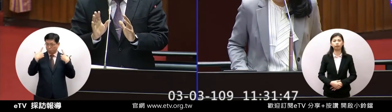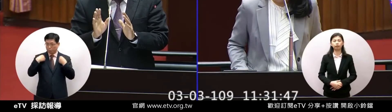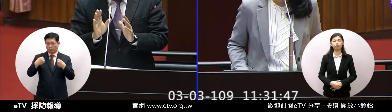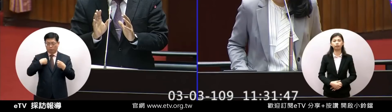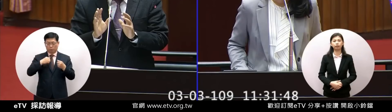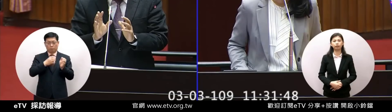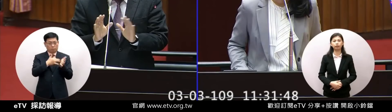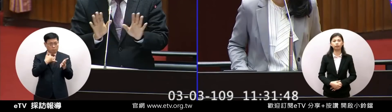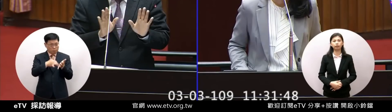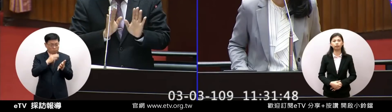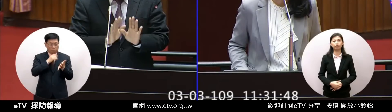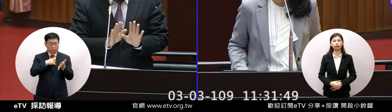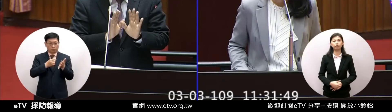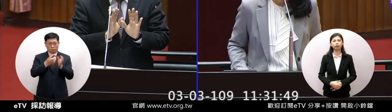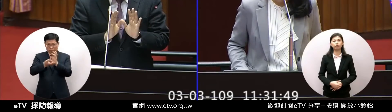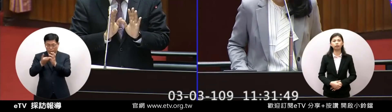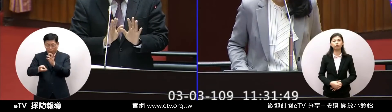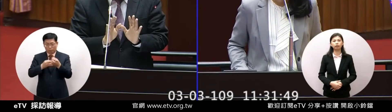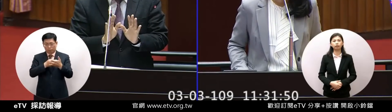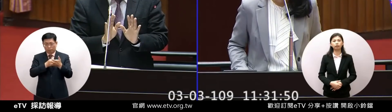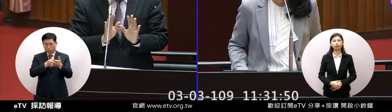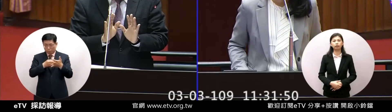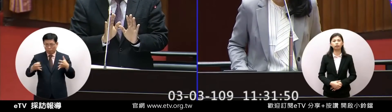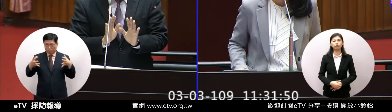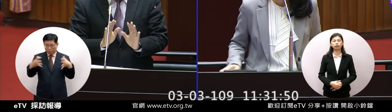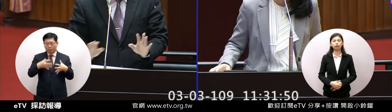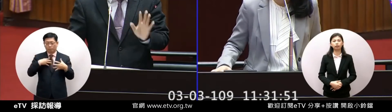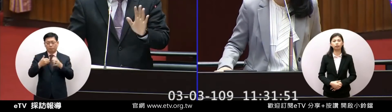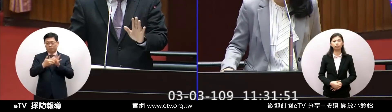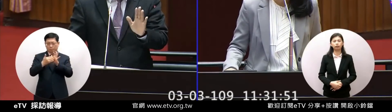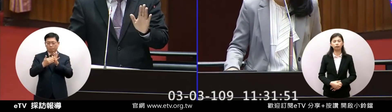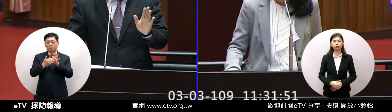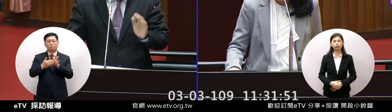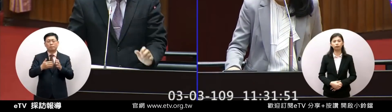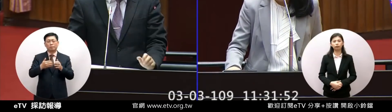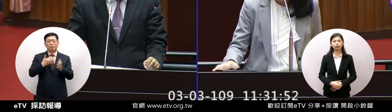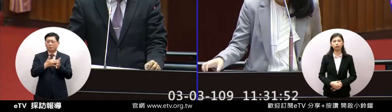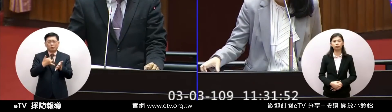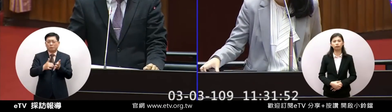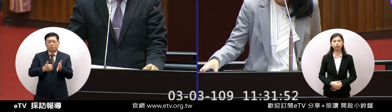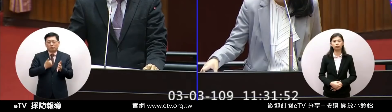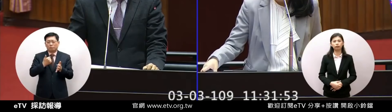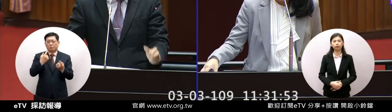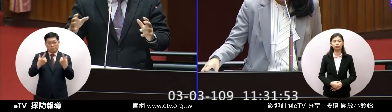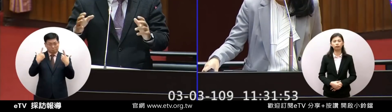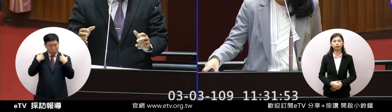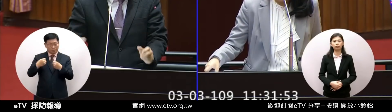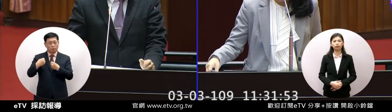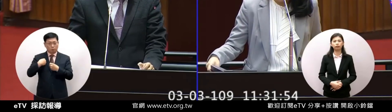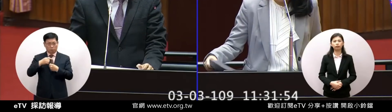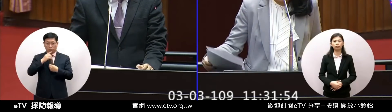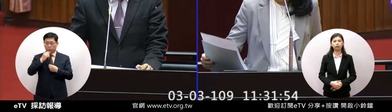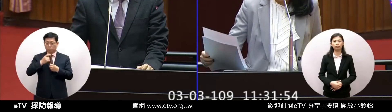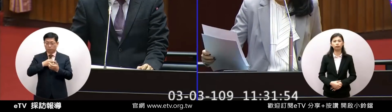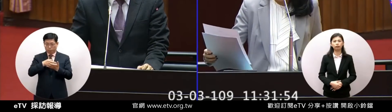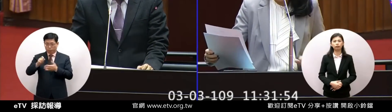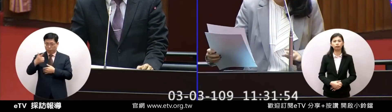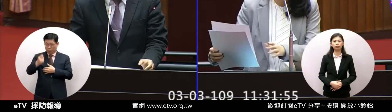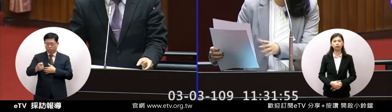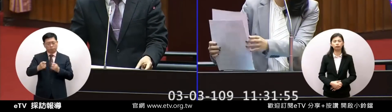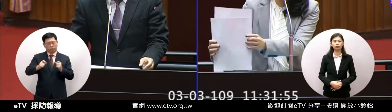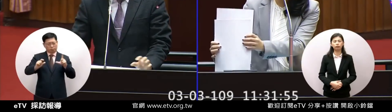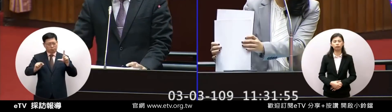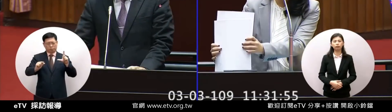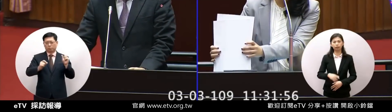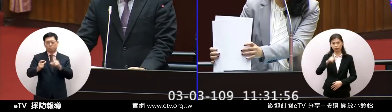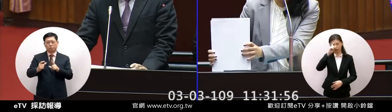来在预算推当中啊并列来共同防疫了， 否则 这个预算远远也超过原来所能框列600亿的这个